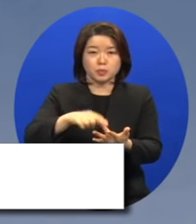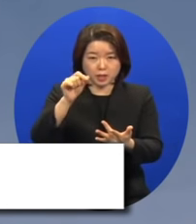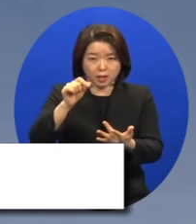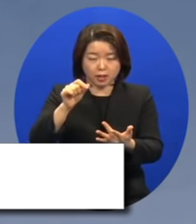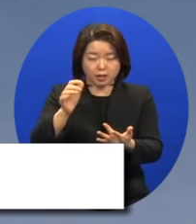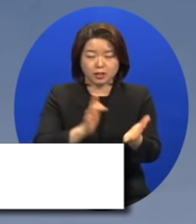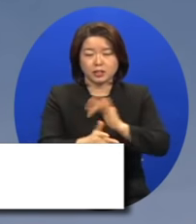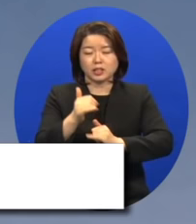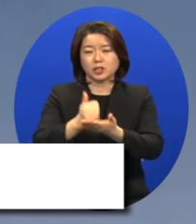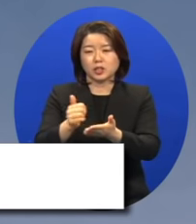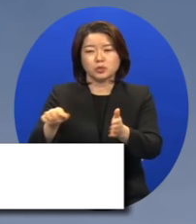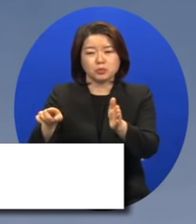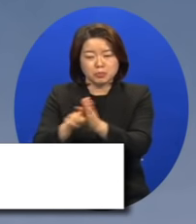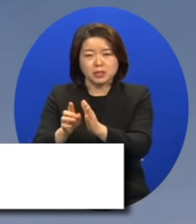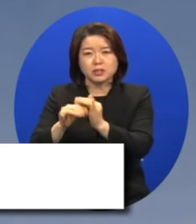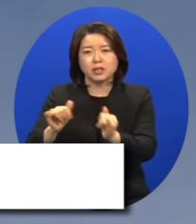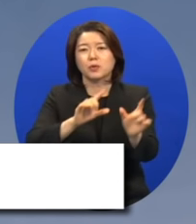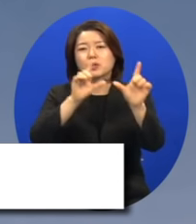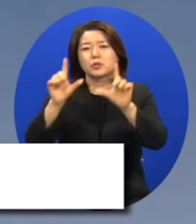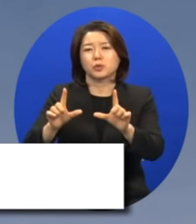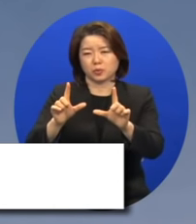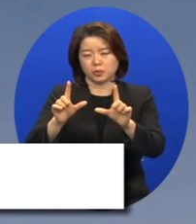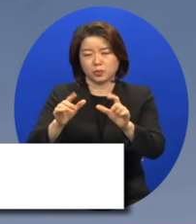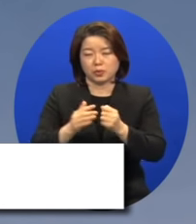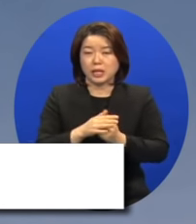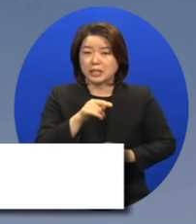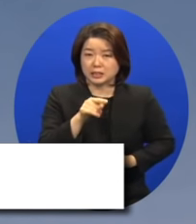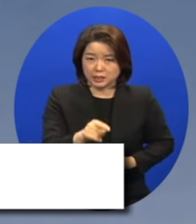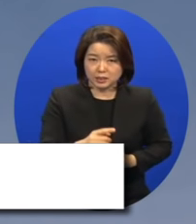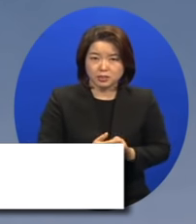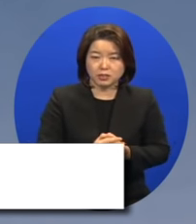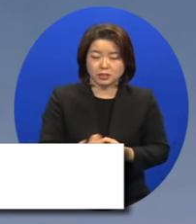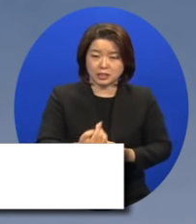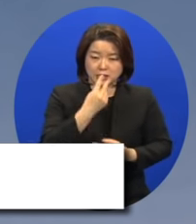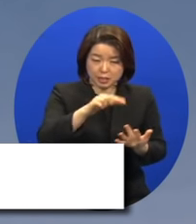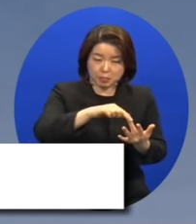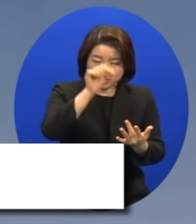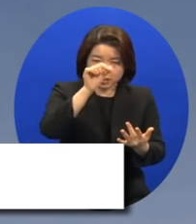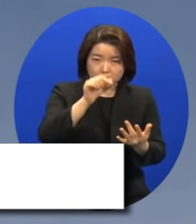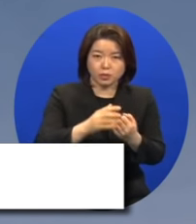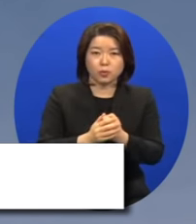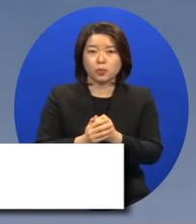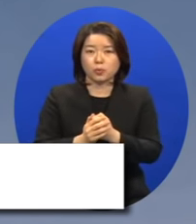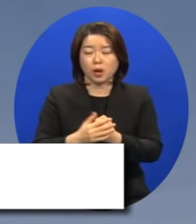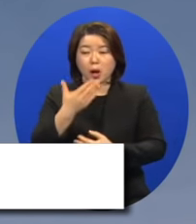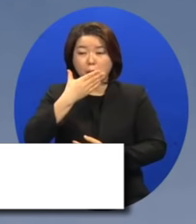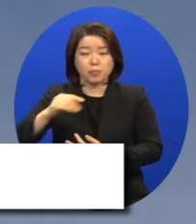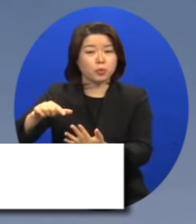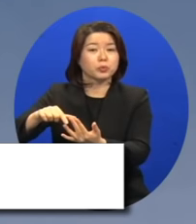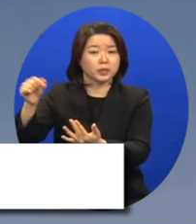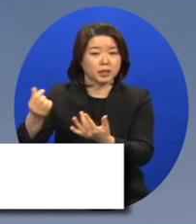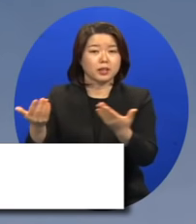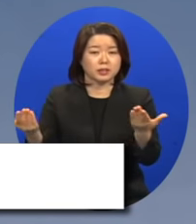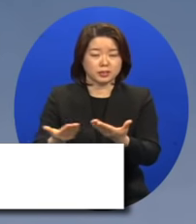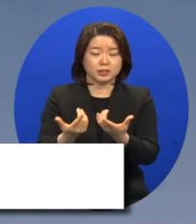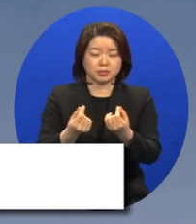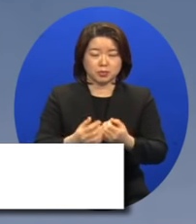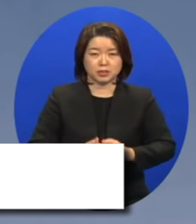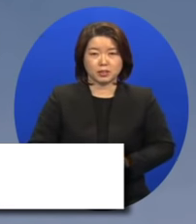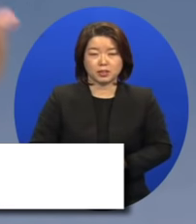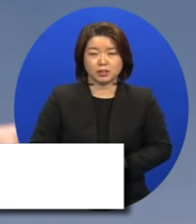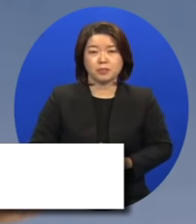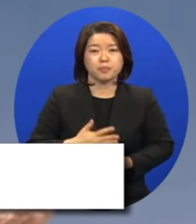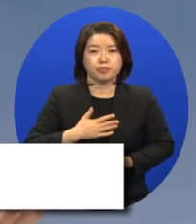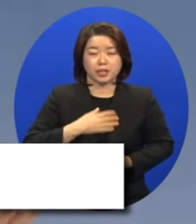예수님을믿는신앙인의삶입니다.그것은 생명을선택하고축복을선택하는것